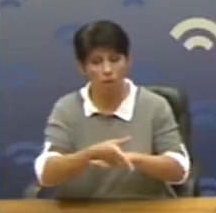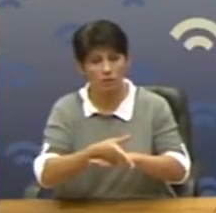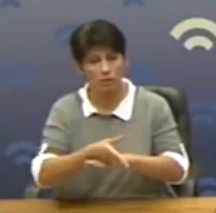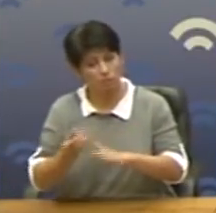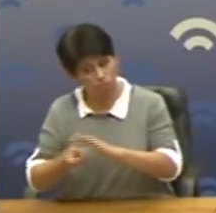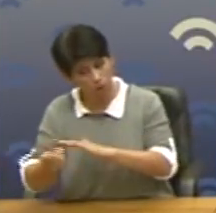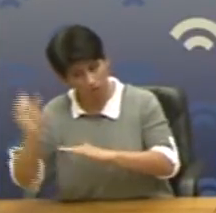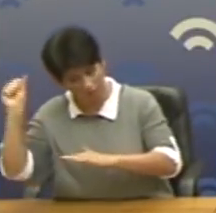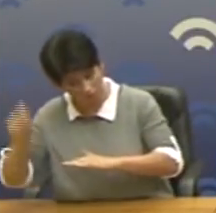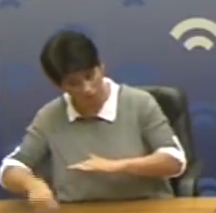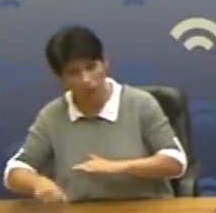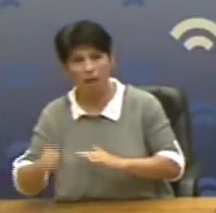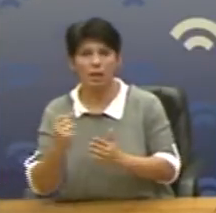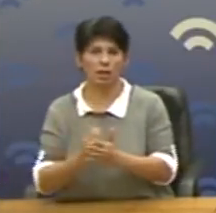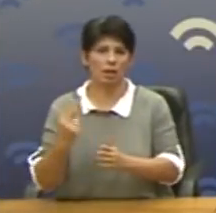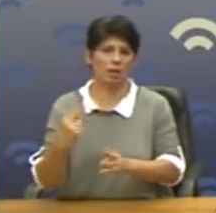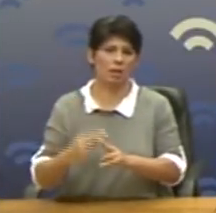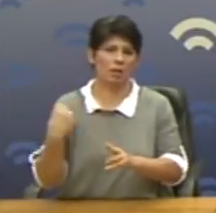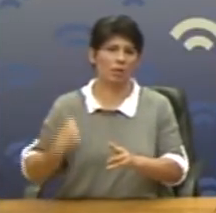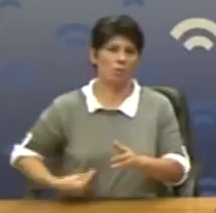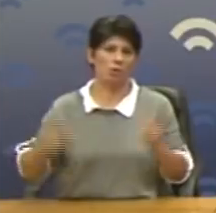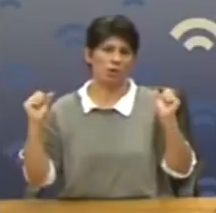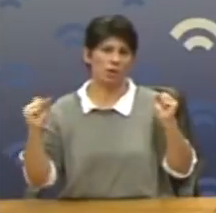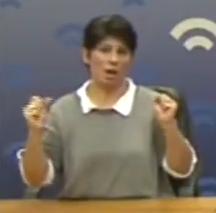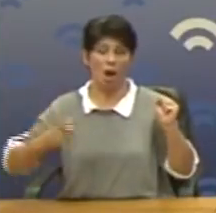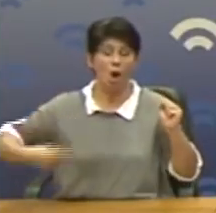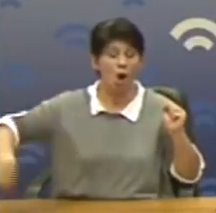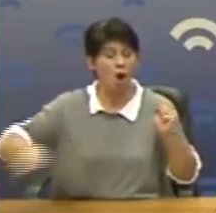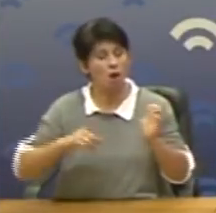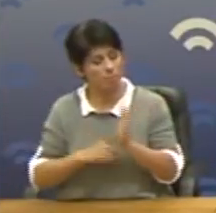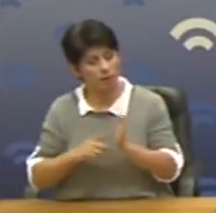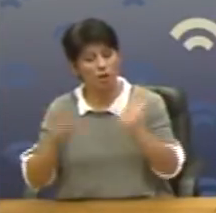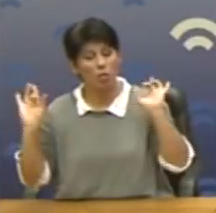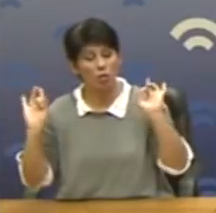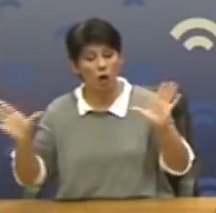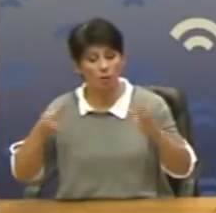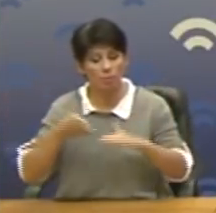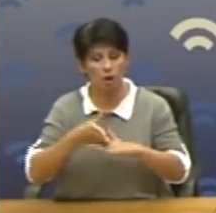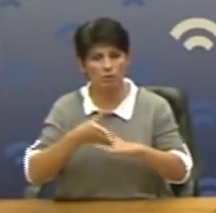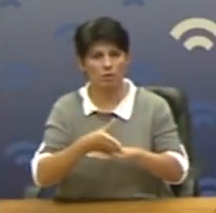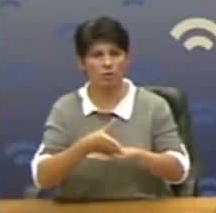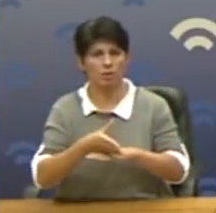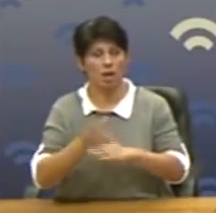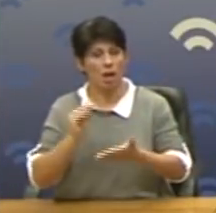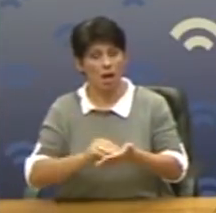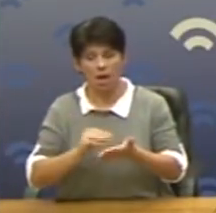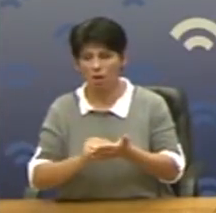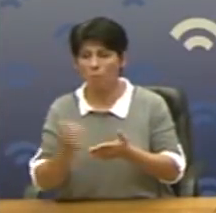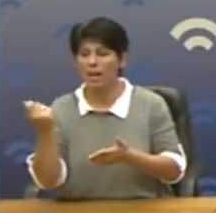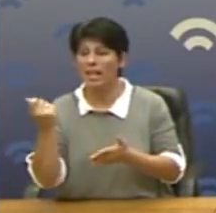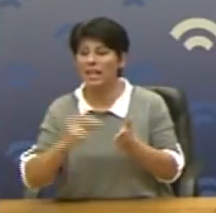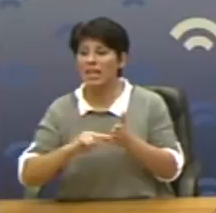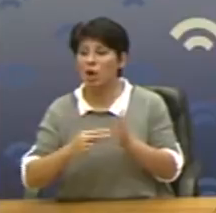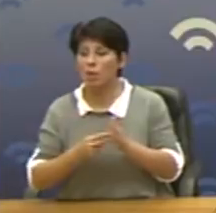κυρίως αφορά τη δημόσια υγεία. Αυτό πρέπει να ισχύσει και για τα παιδιά των οικονομικών